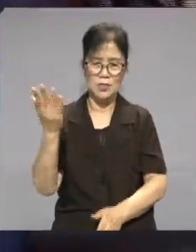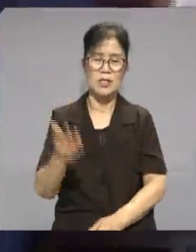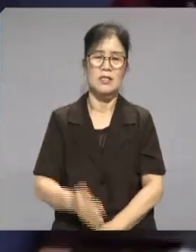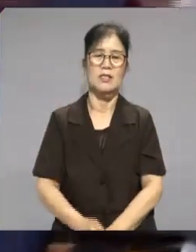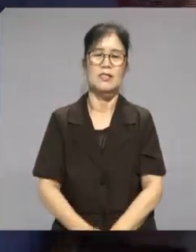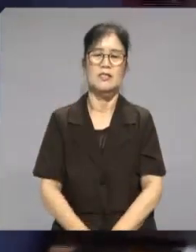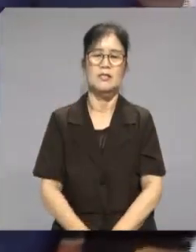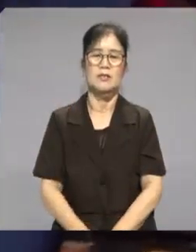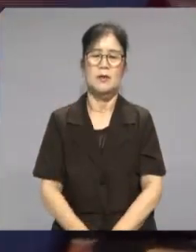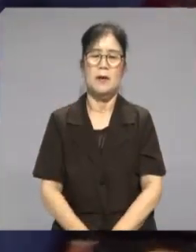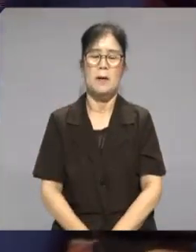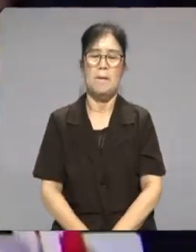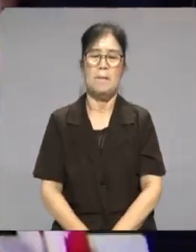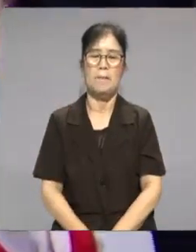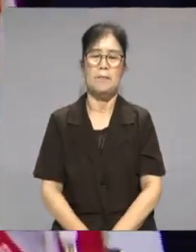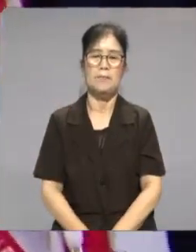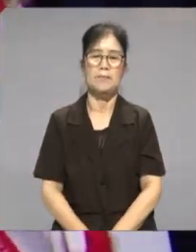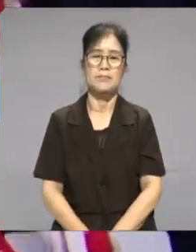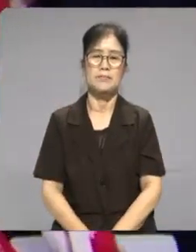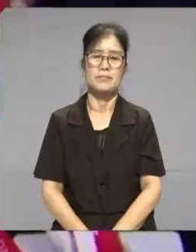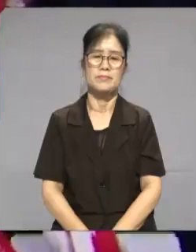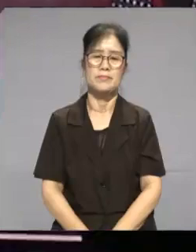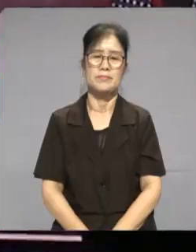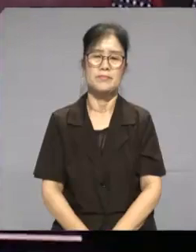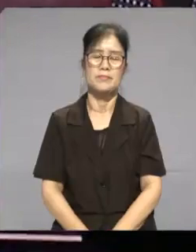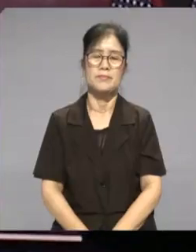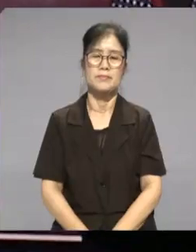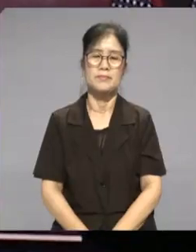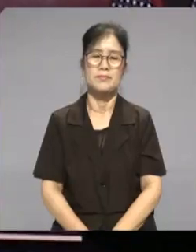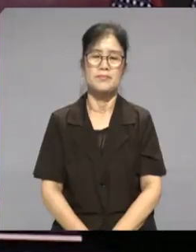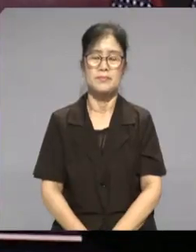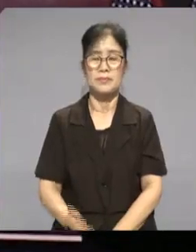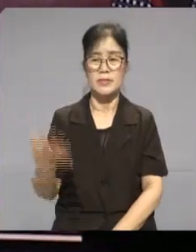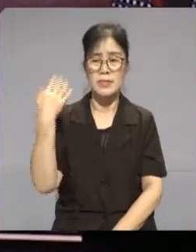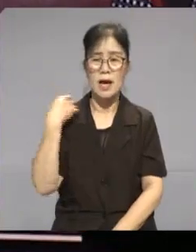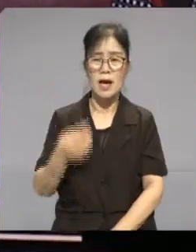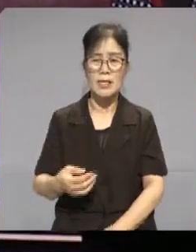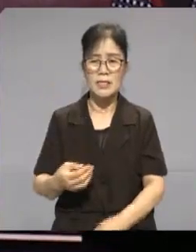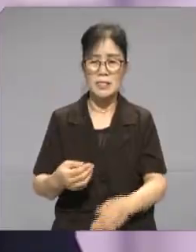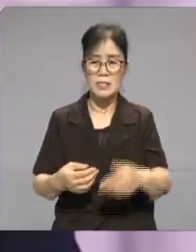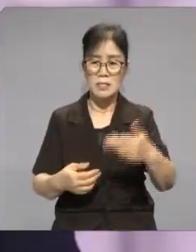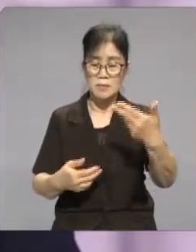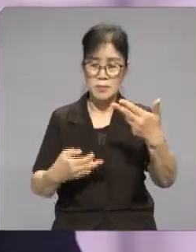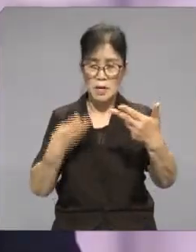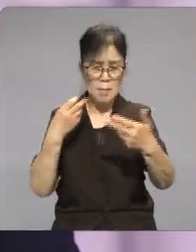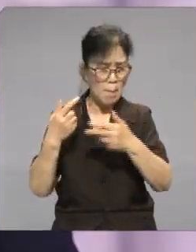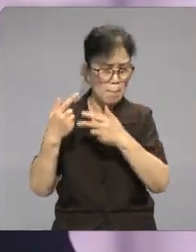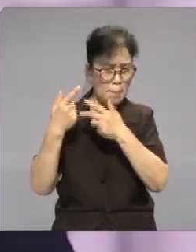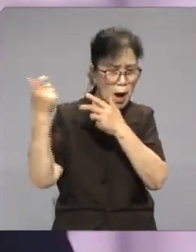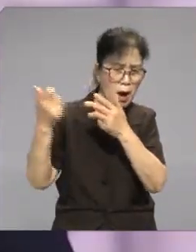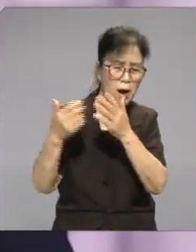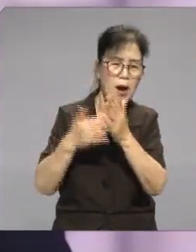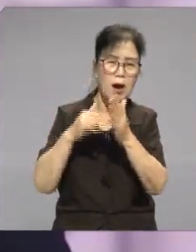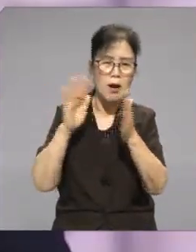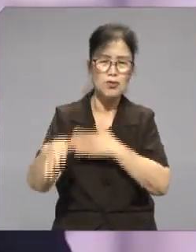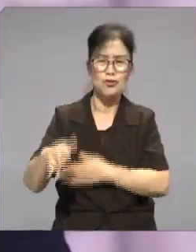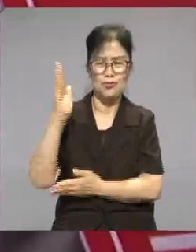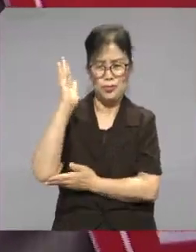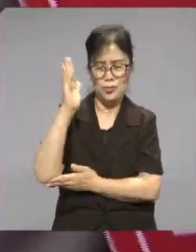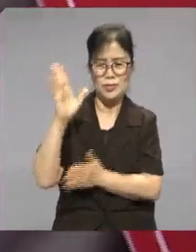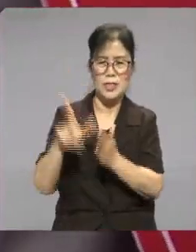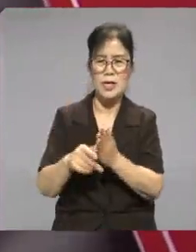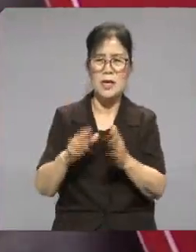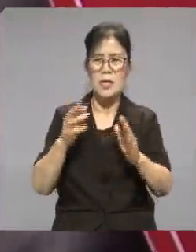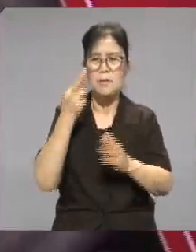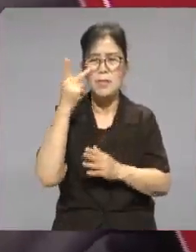years in the history of our country. 지난 13일 피격 사건 후 첫 대중 연설에서 트럼프는 미국의